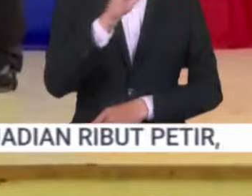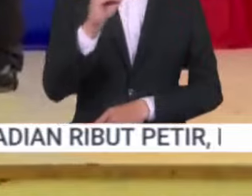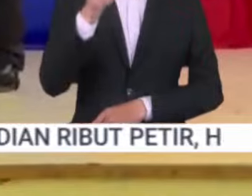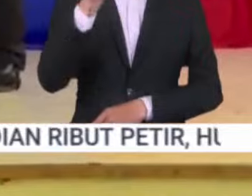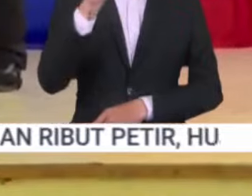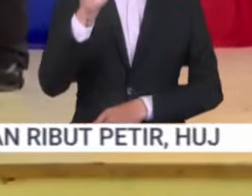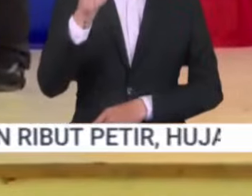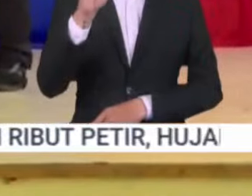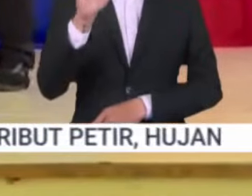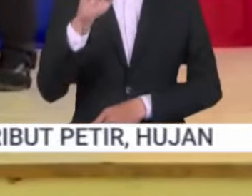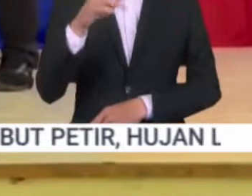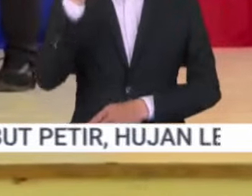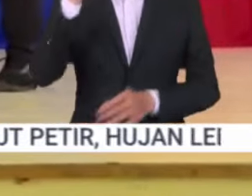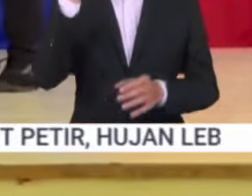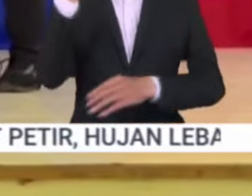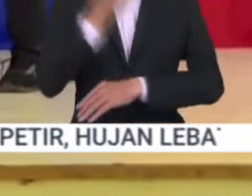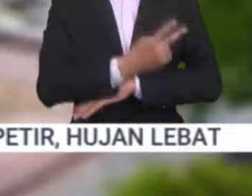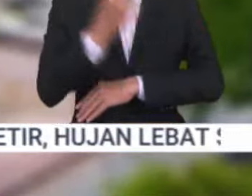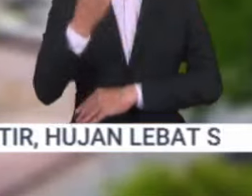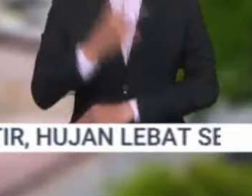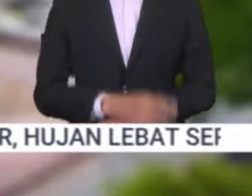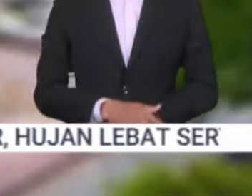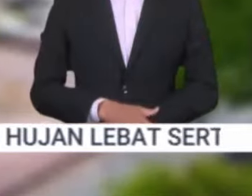menyertai camp selama 2 hari tersebut.